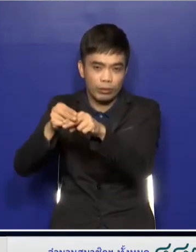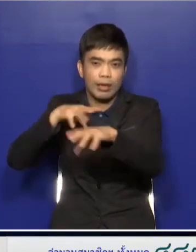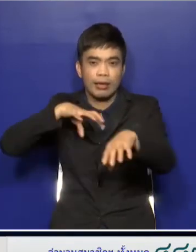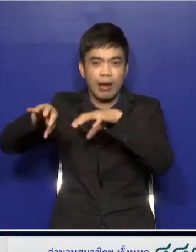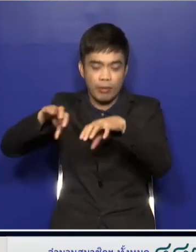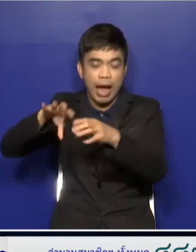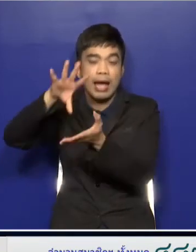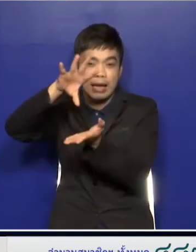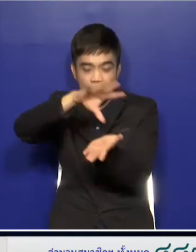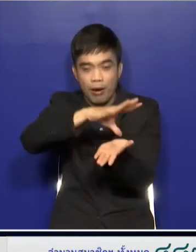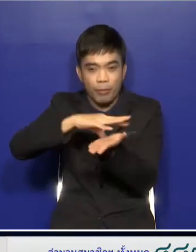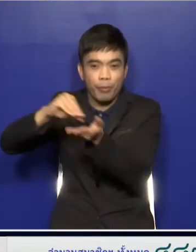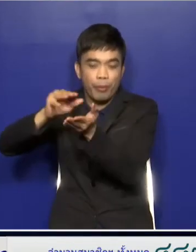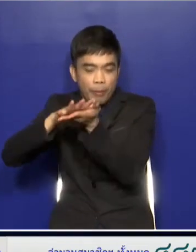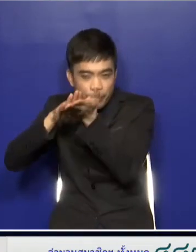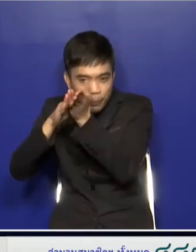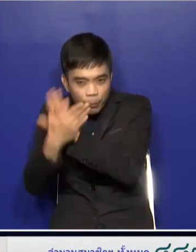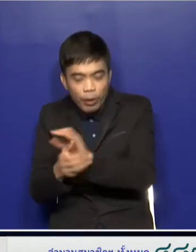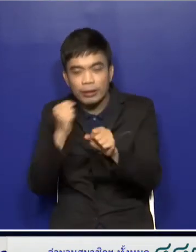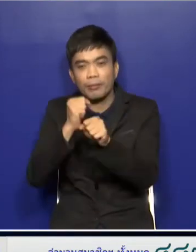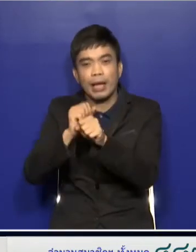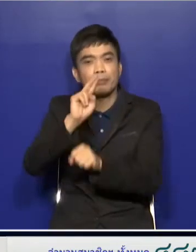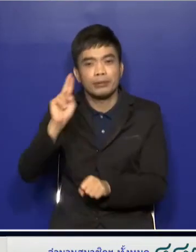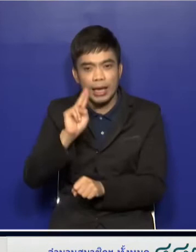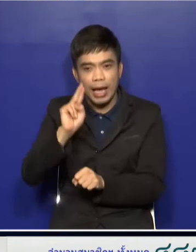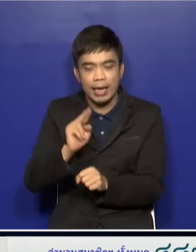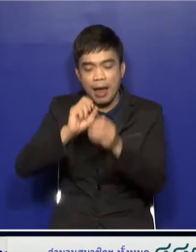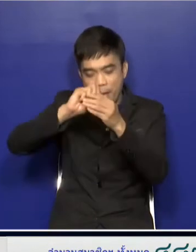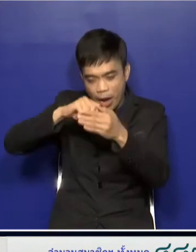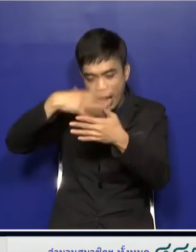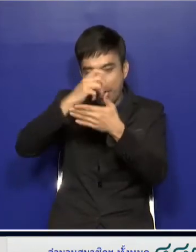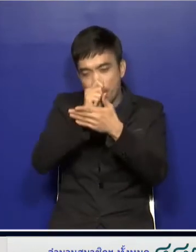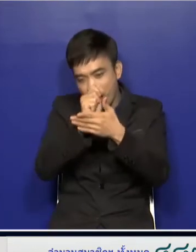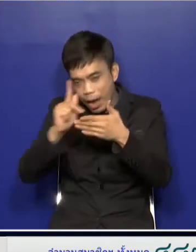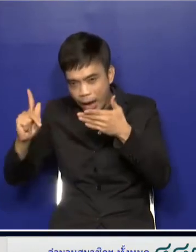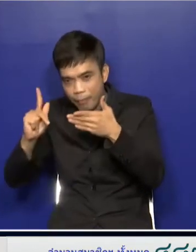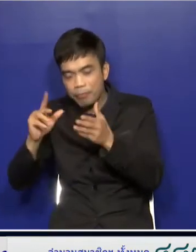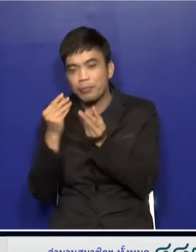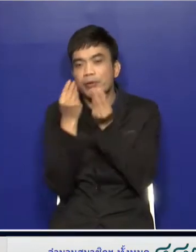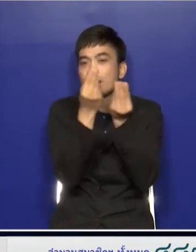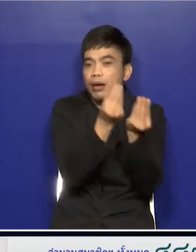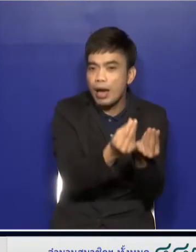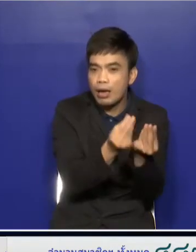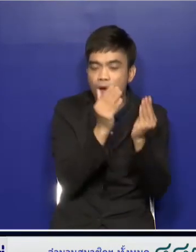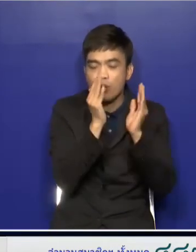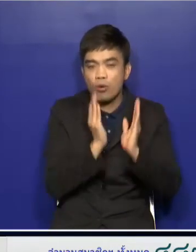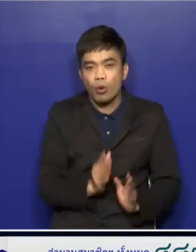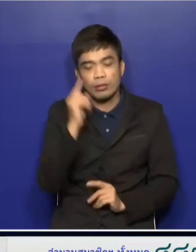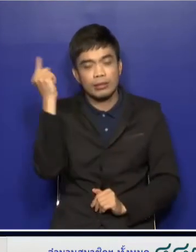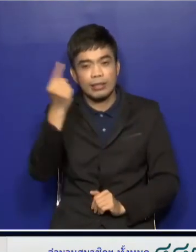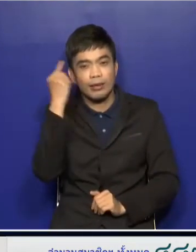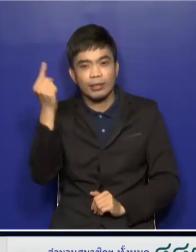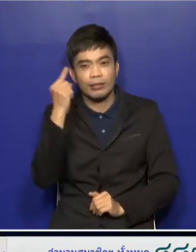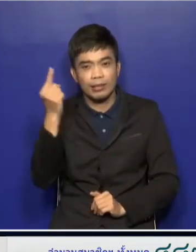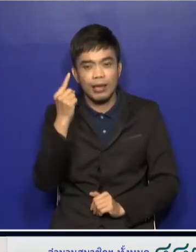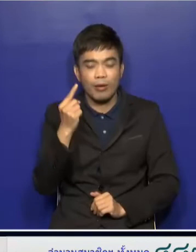ำข้อมูลเนี่ยไปประมวลผลแล้วไปประยุกต์ใช้สร้างแอปพลิเคชันที่จะสร้างความอำนวยความสะดวกให้กับนักท่องเที่ยว